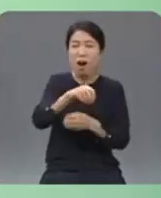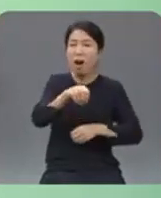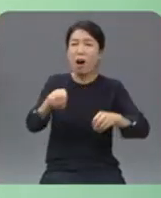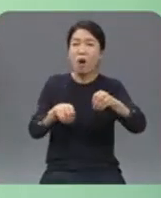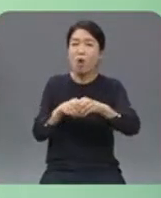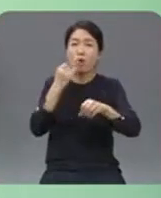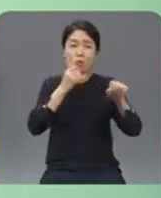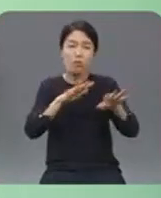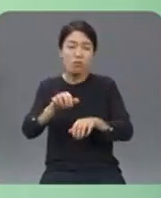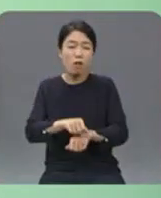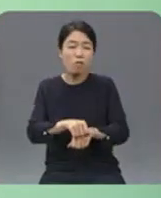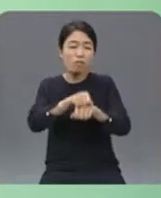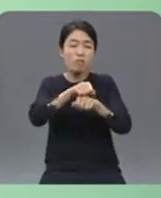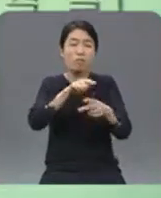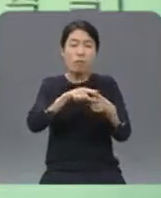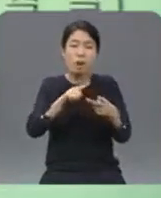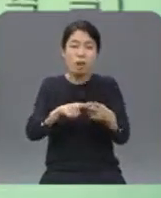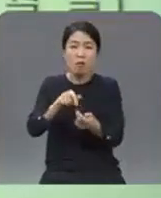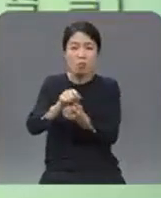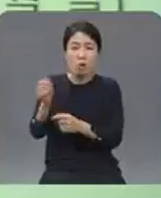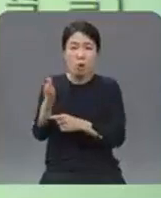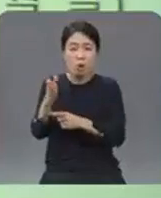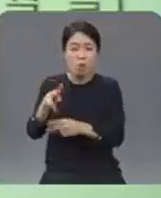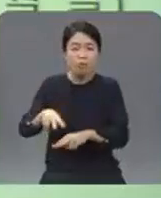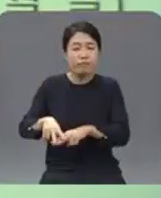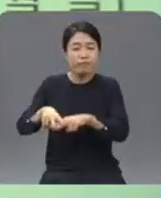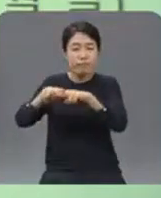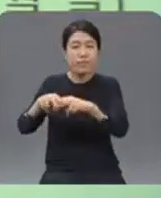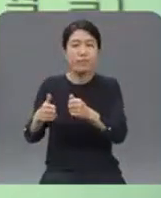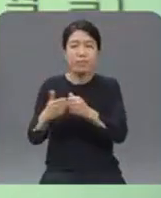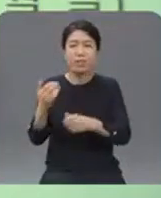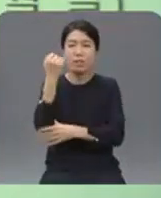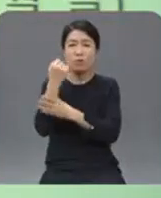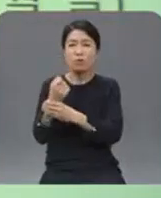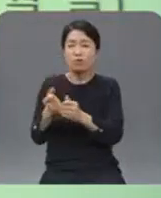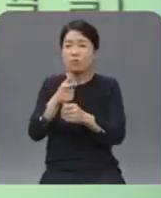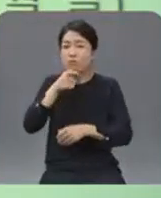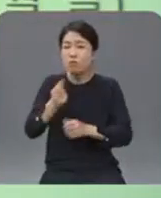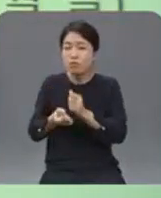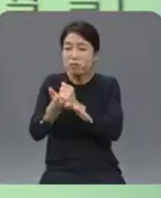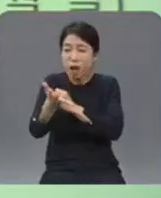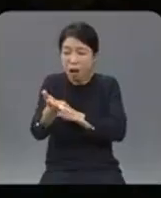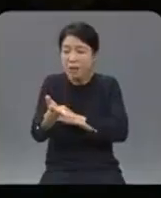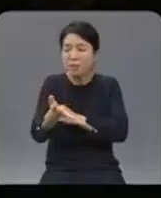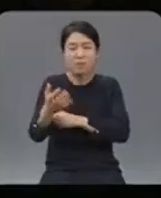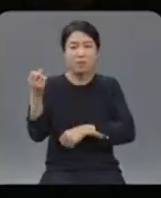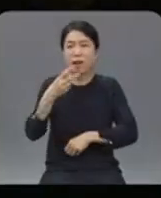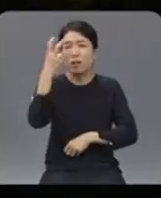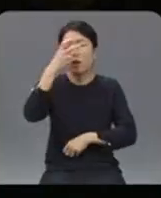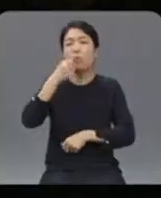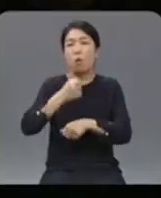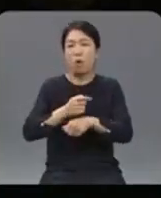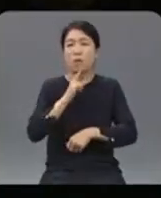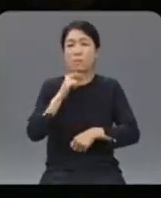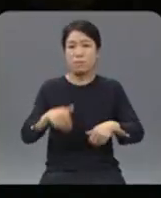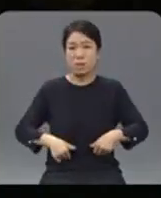헤더의 축척되거나 어필위에 축척 농축될 것이라며 오영수 방출은 재검토돼야 한다고 주장했습니다